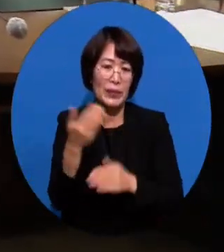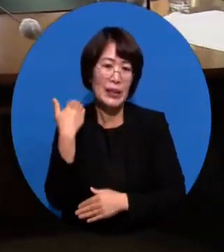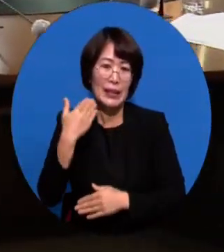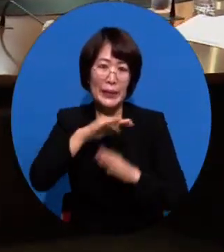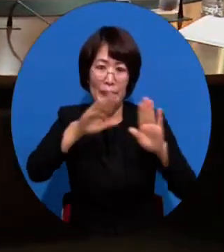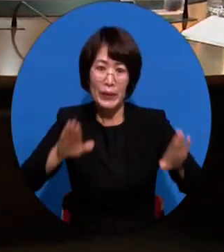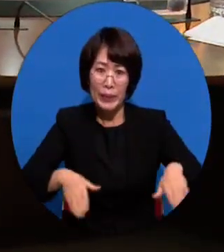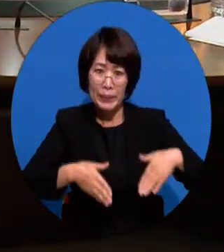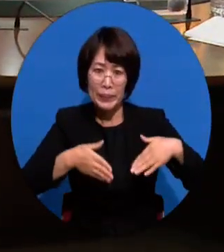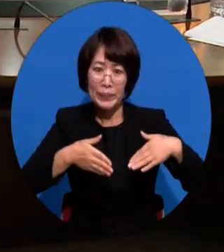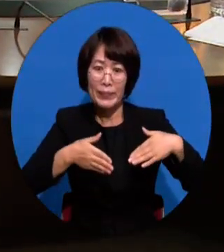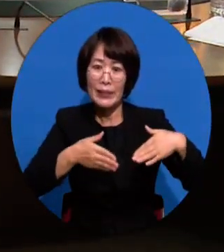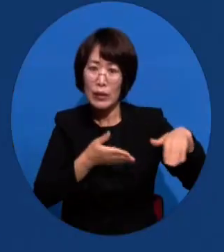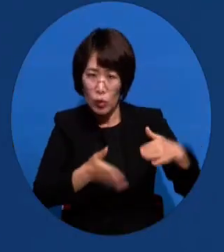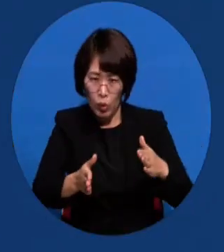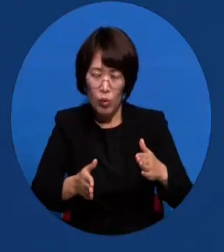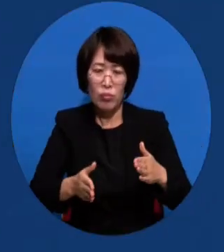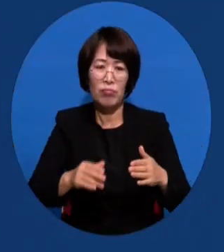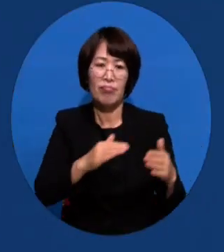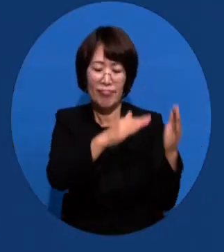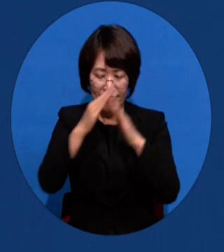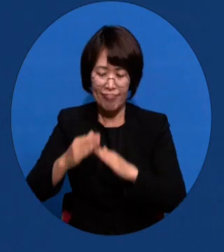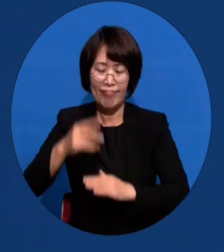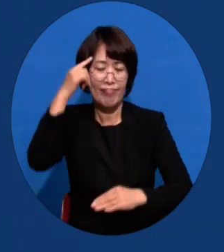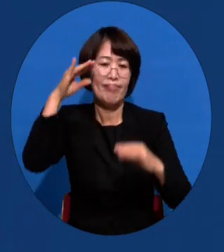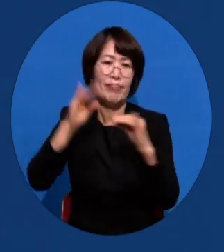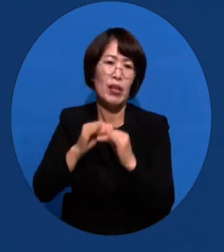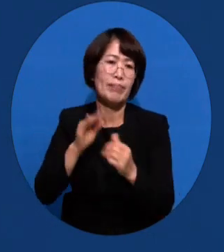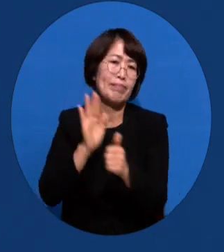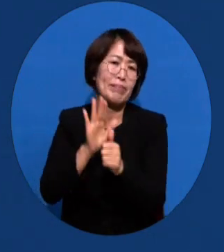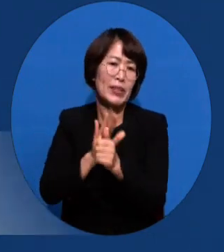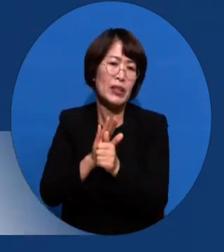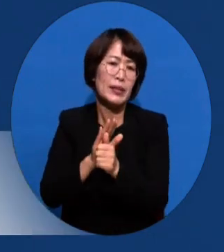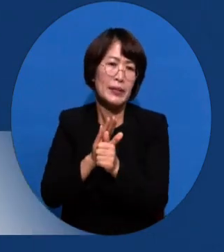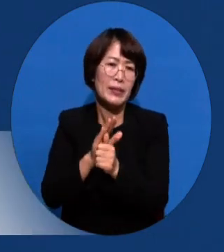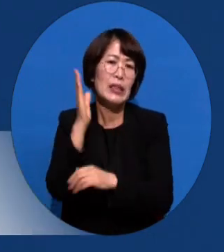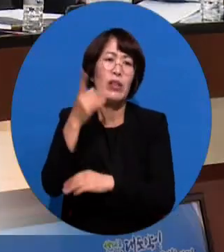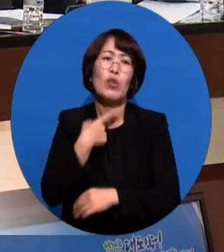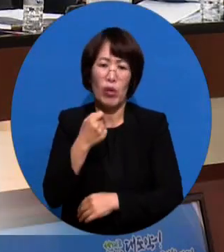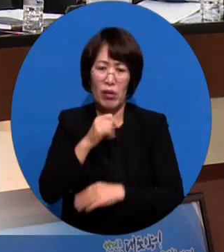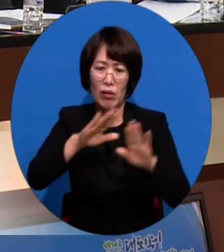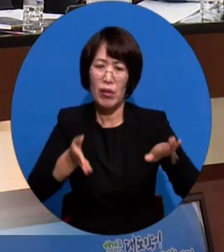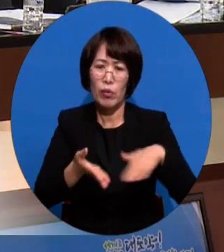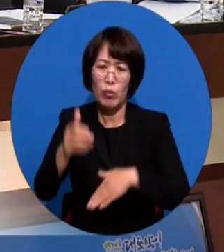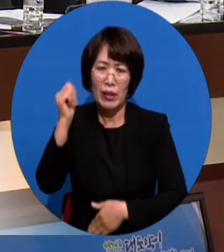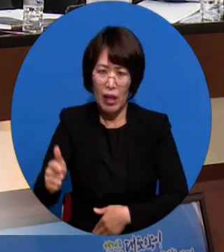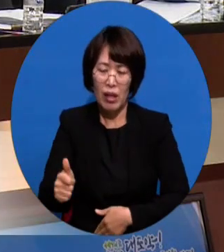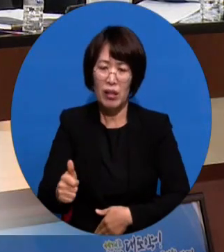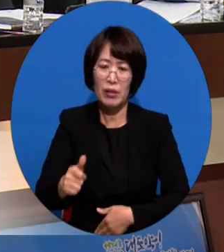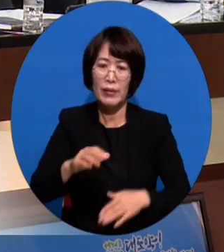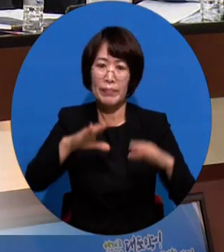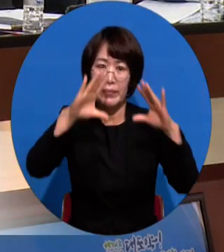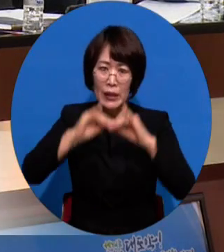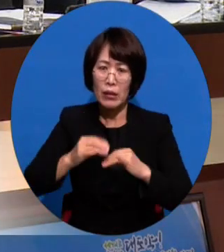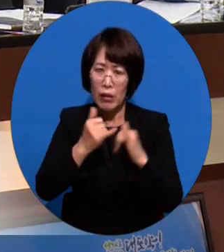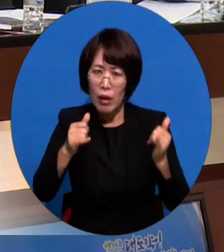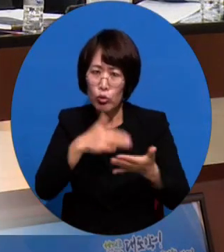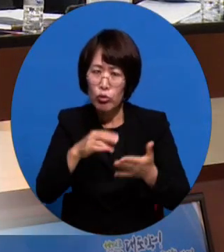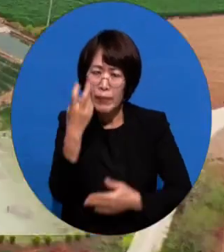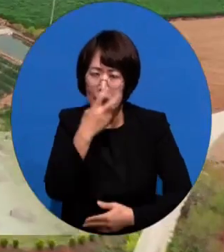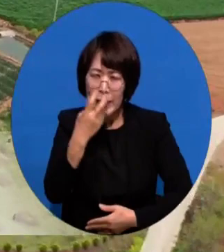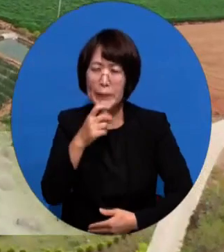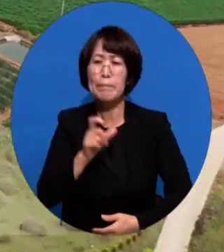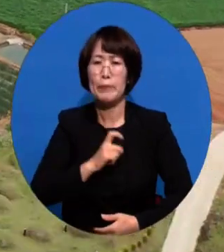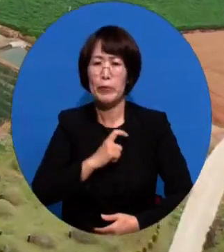이전을 지지하는 듯한 발언을 이어온 김영록 지사. 전라남도가 군공항 무안 이전에 찬성하는 사람들을 파악하고 있다는